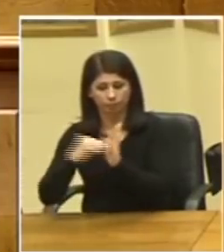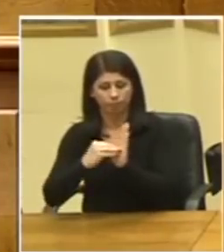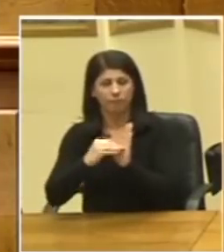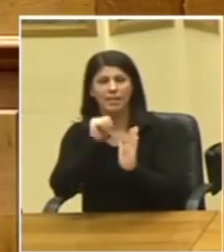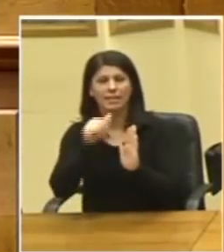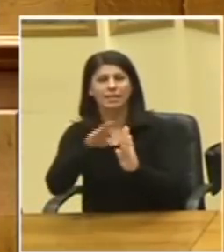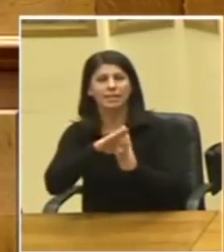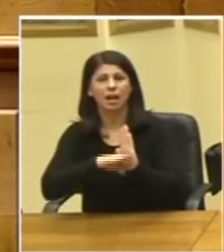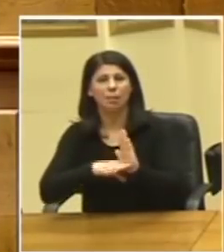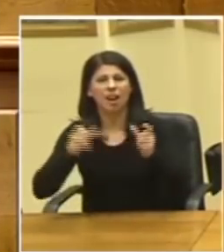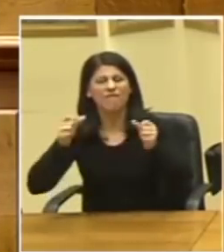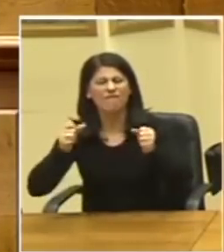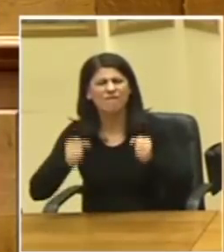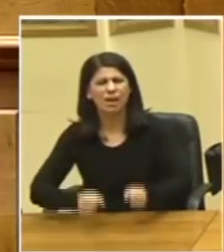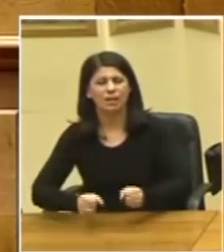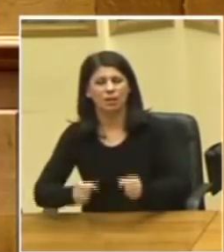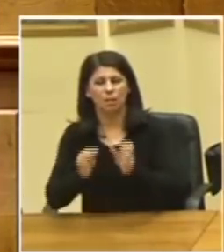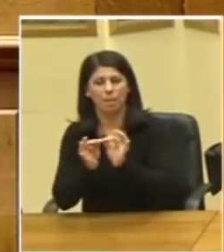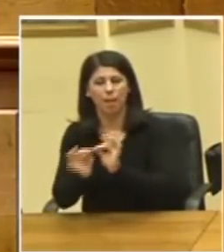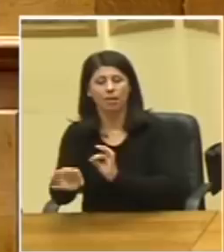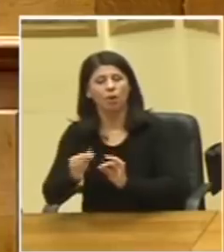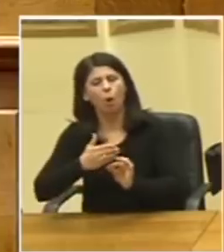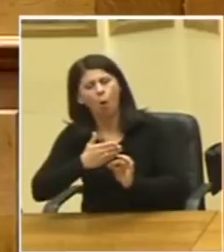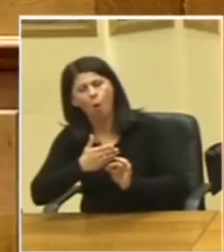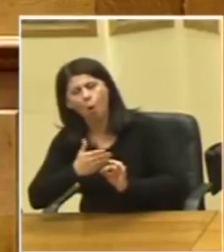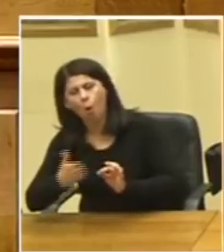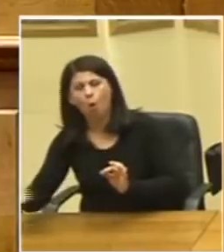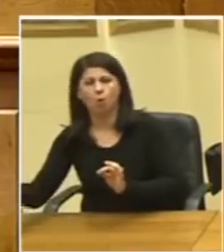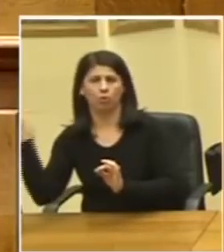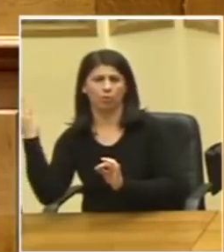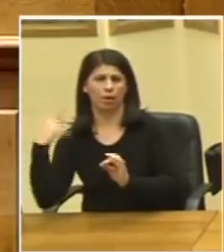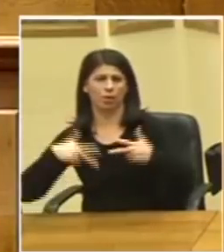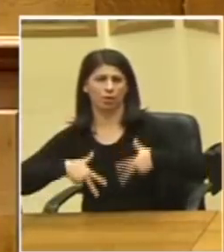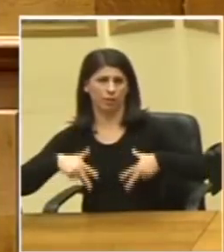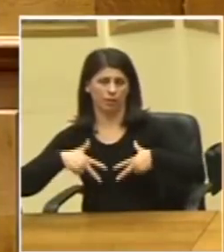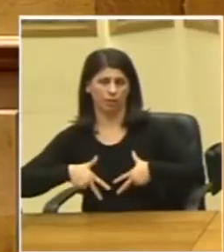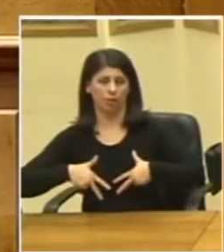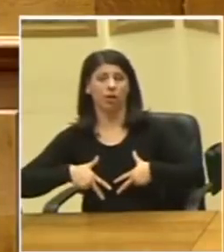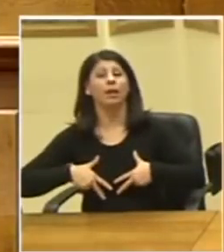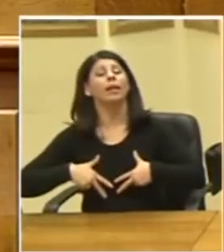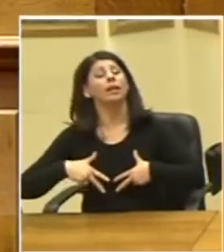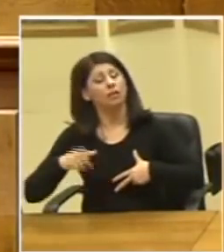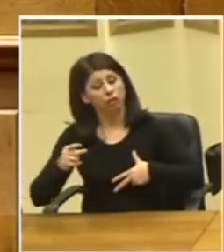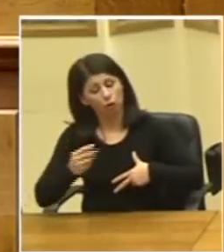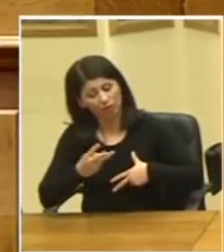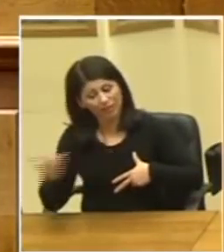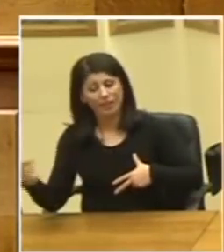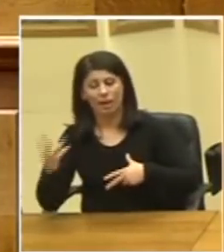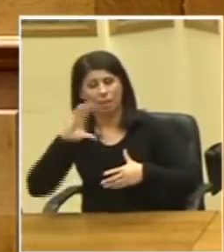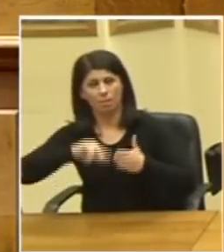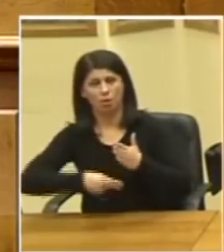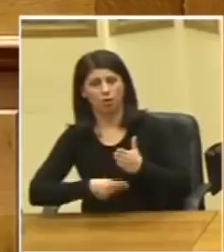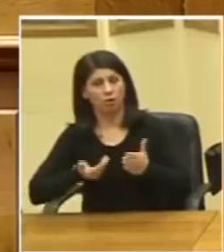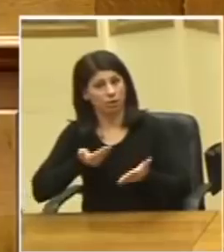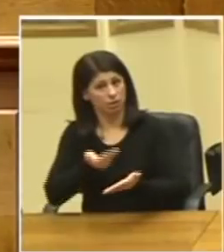βασικός άξονας των μέτρων όλων των προηγούμενων κυβερνήσεων και των τριών μνημονίων. Ζητούν